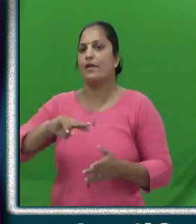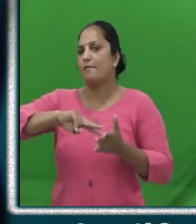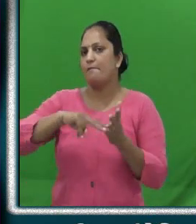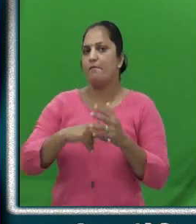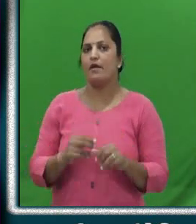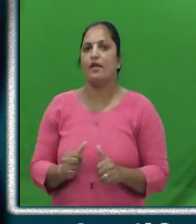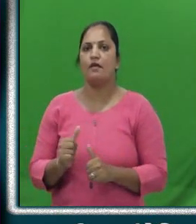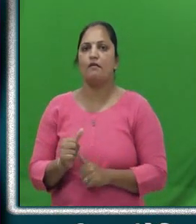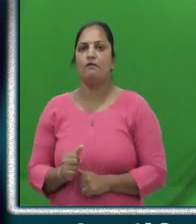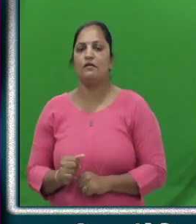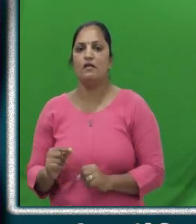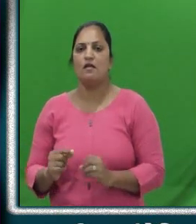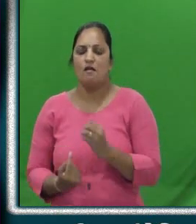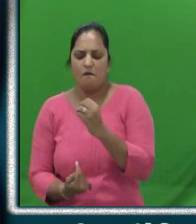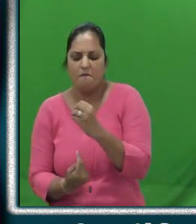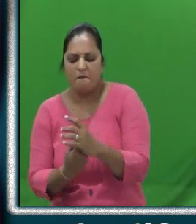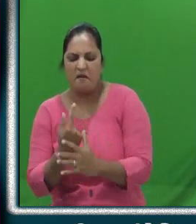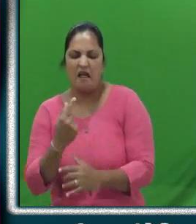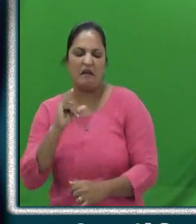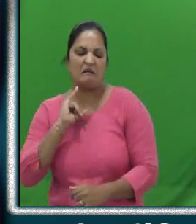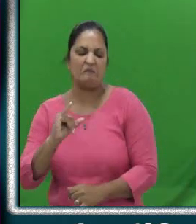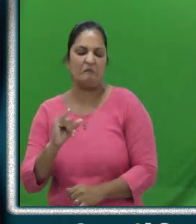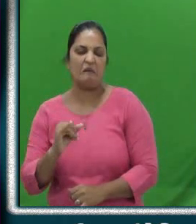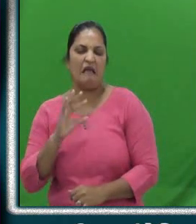वीड वीड एटले अ